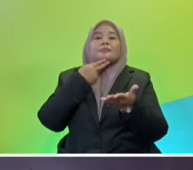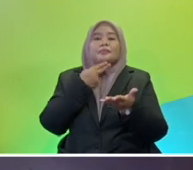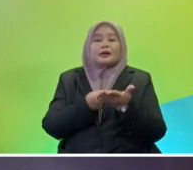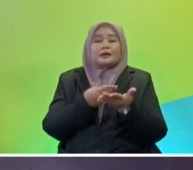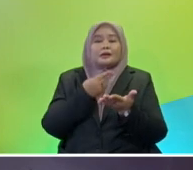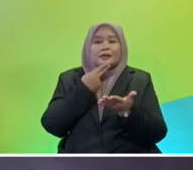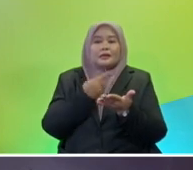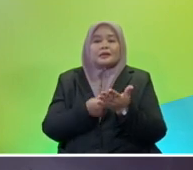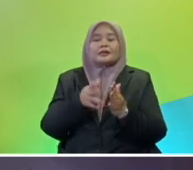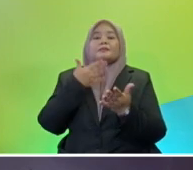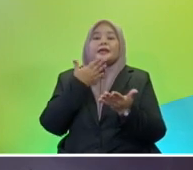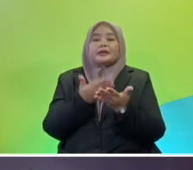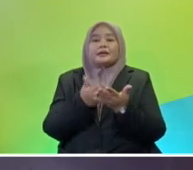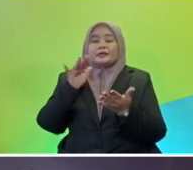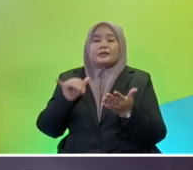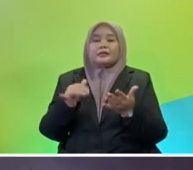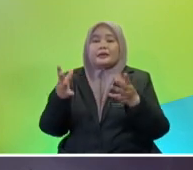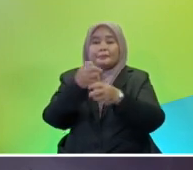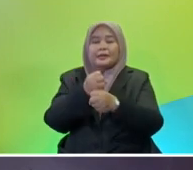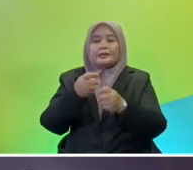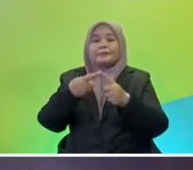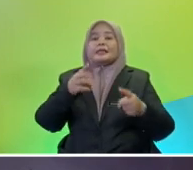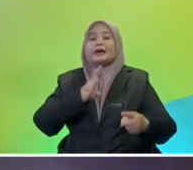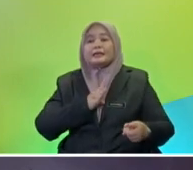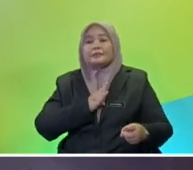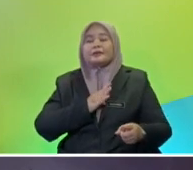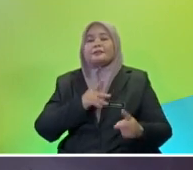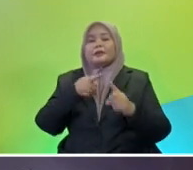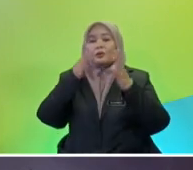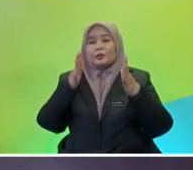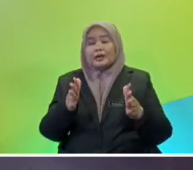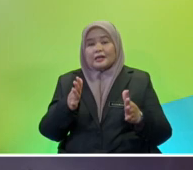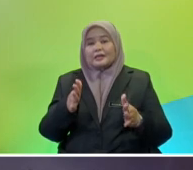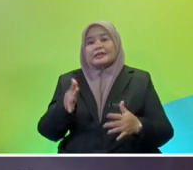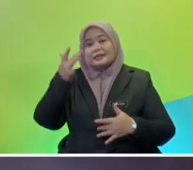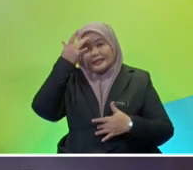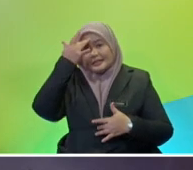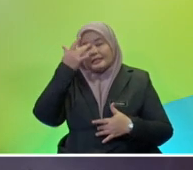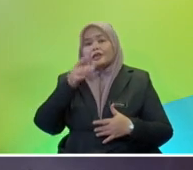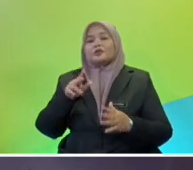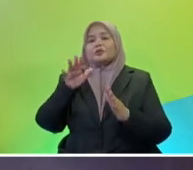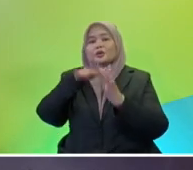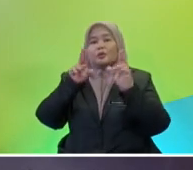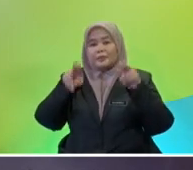eh ataupun kebaikan yang disebut oleh Hi daripada adab terhadap orang sakit dan orang-orang